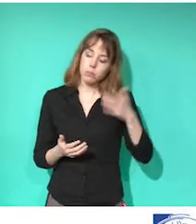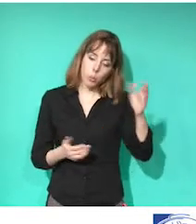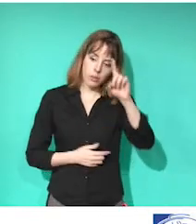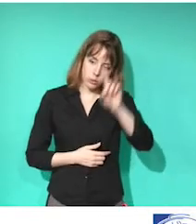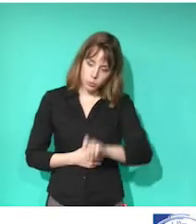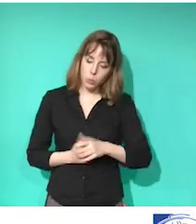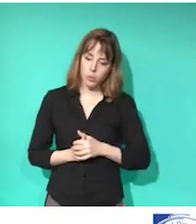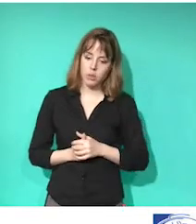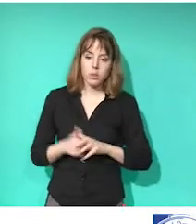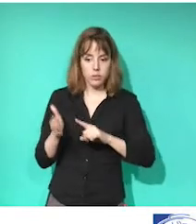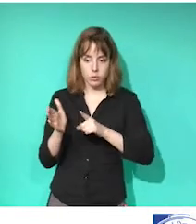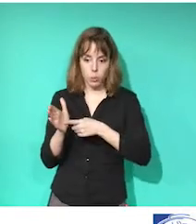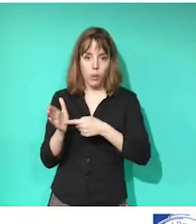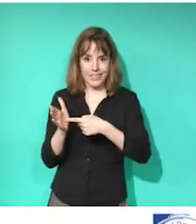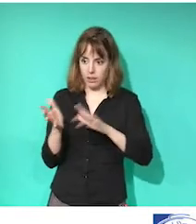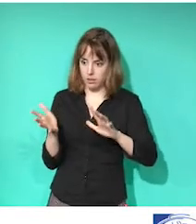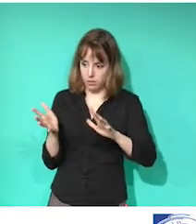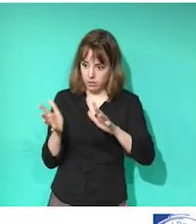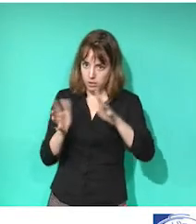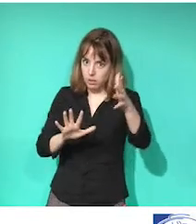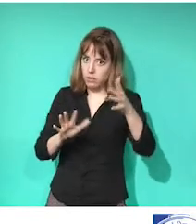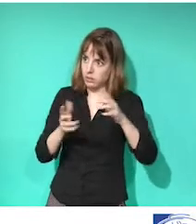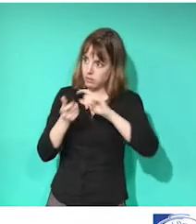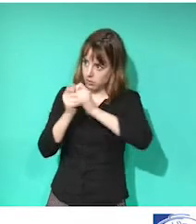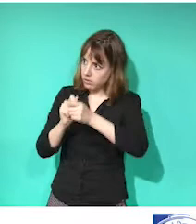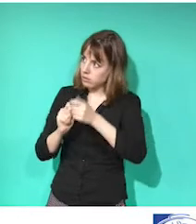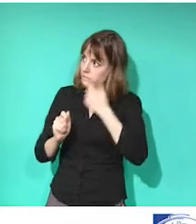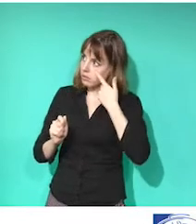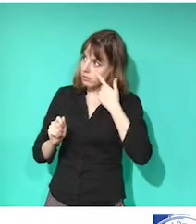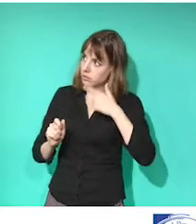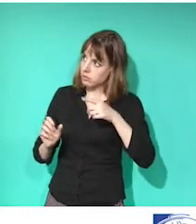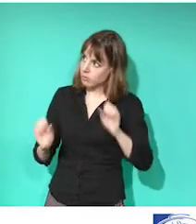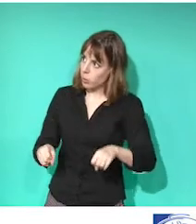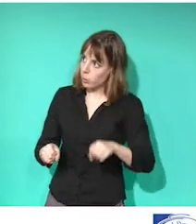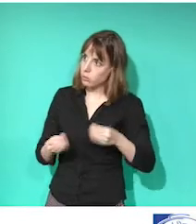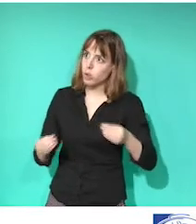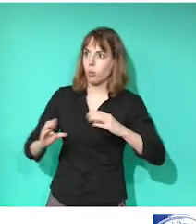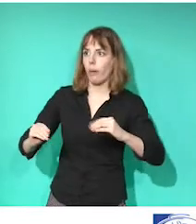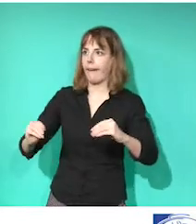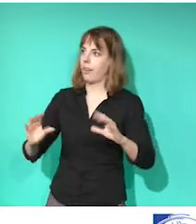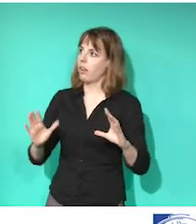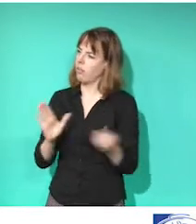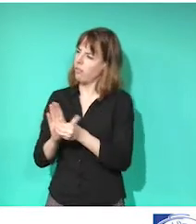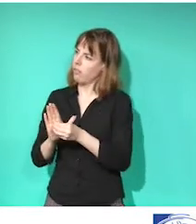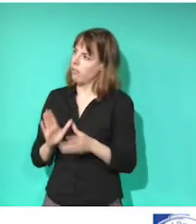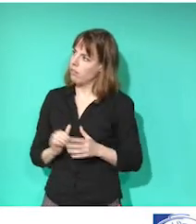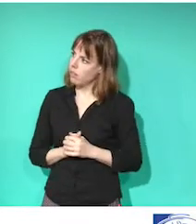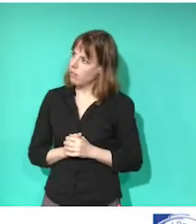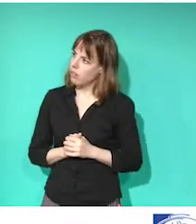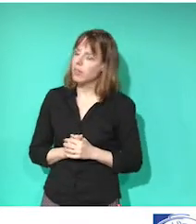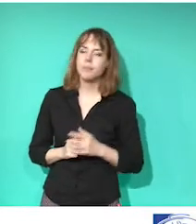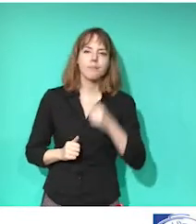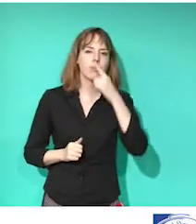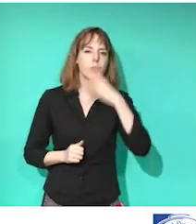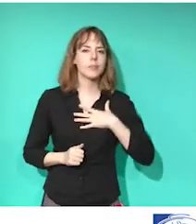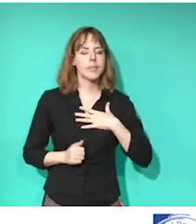une évolution du droit pour consolider tout ça ou... Alors, je crois que tous les mouvements de fond, hein,